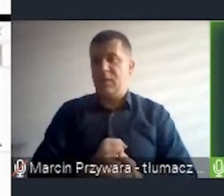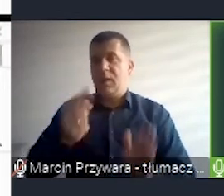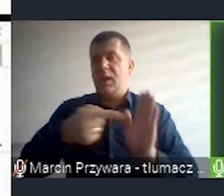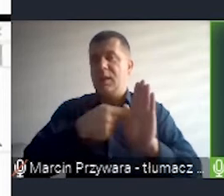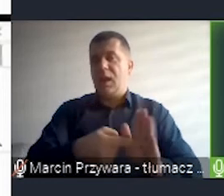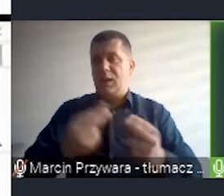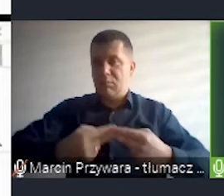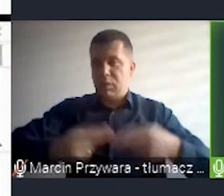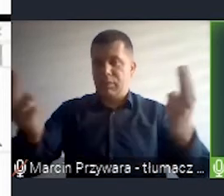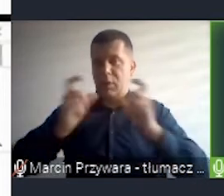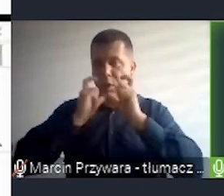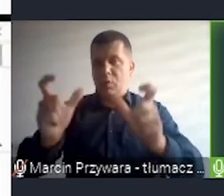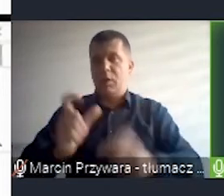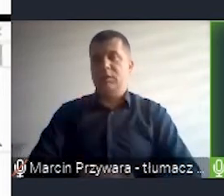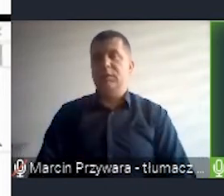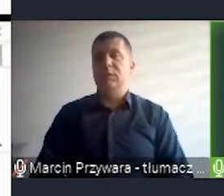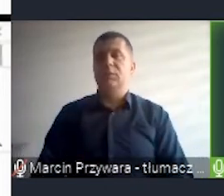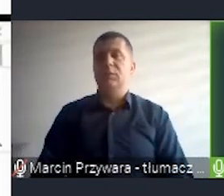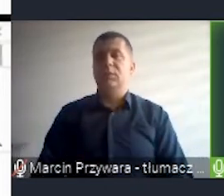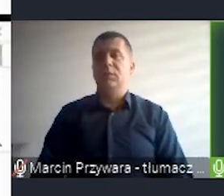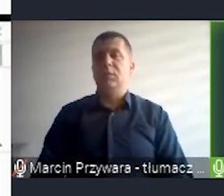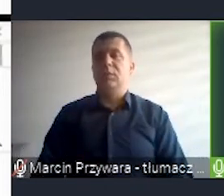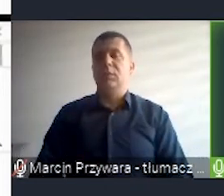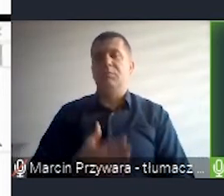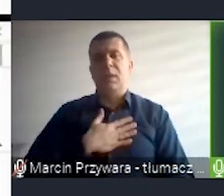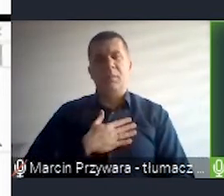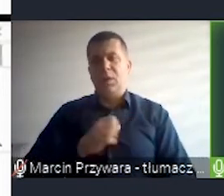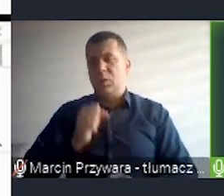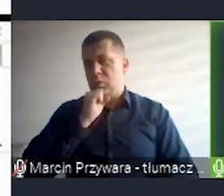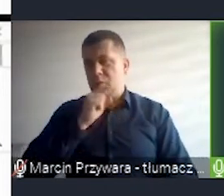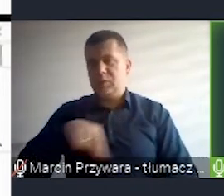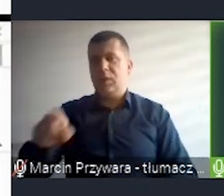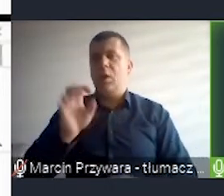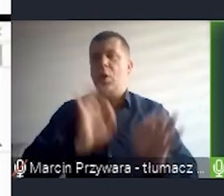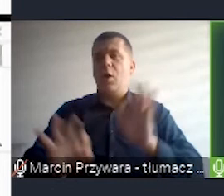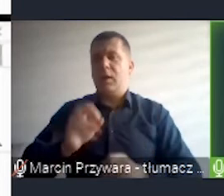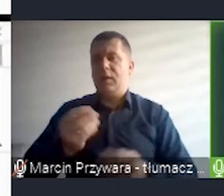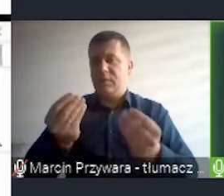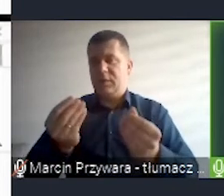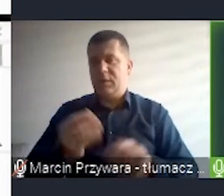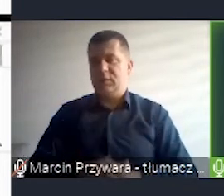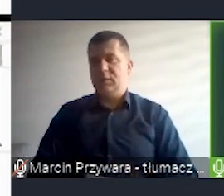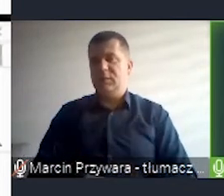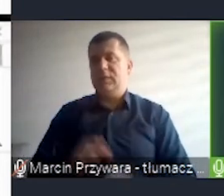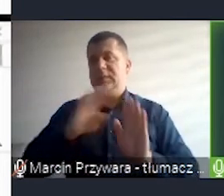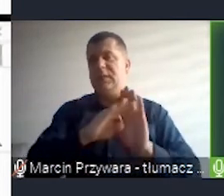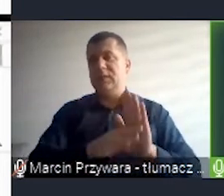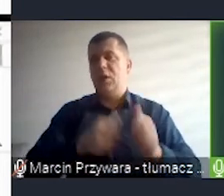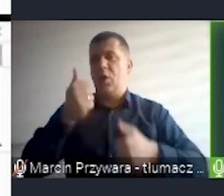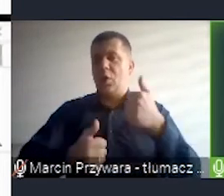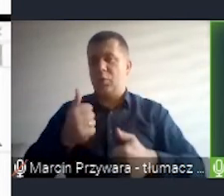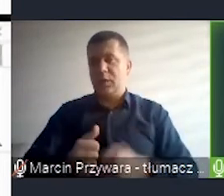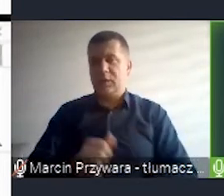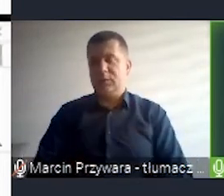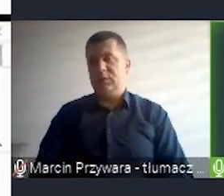terminy publikacji ogłoszeń. Są dziesiątki korekt finansowych, zwłaszcza na zasadzie